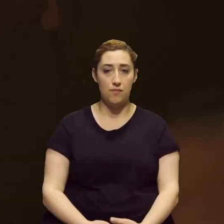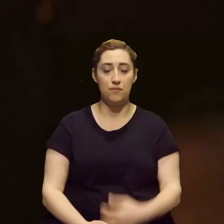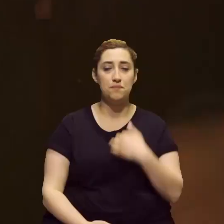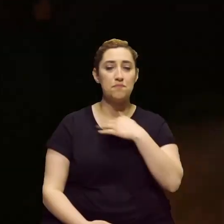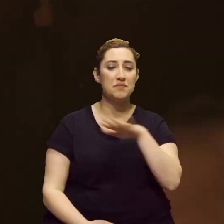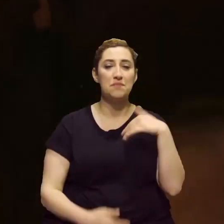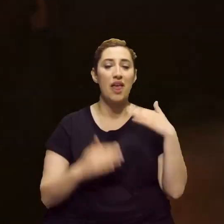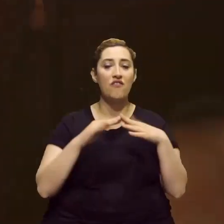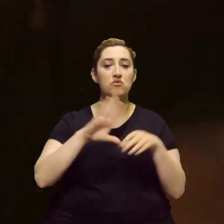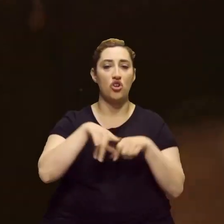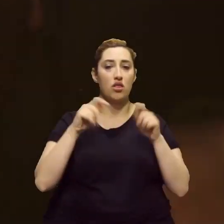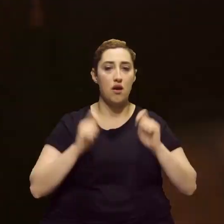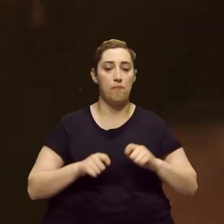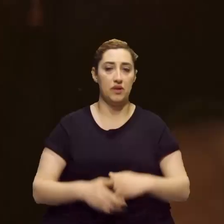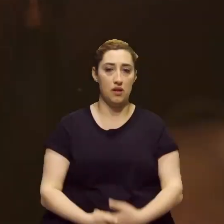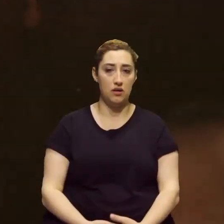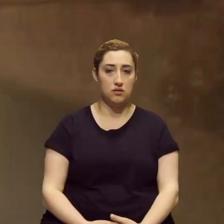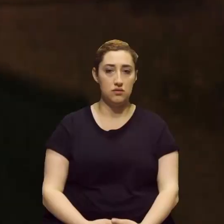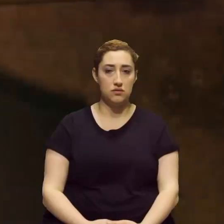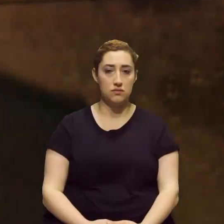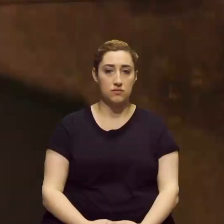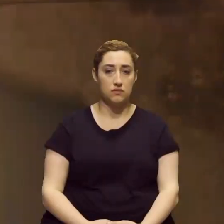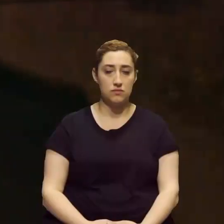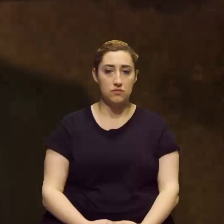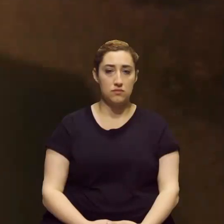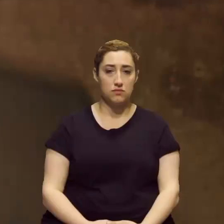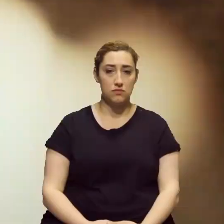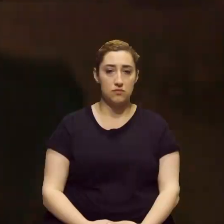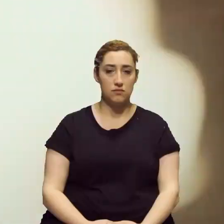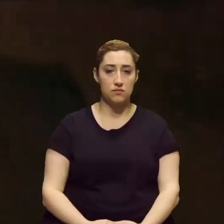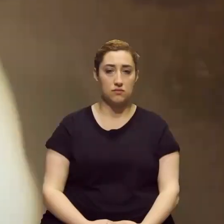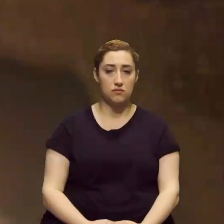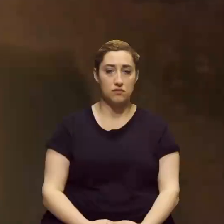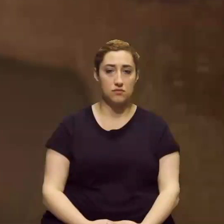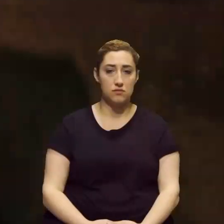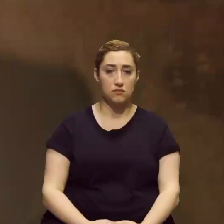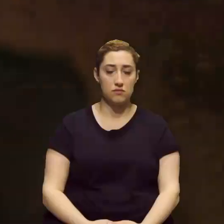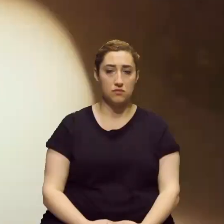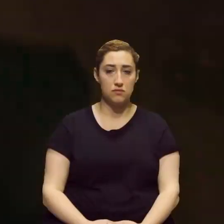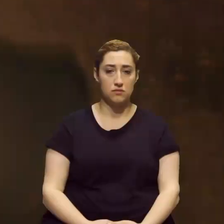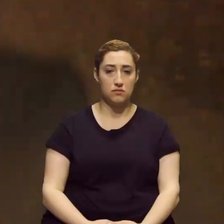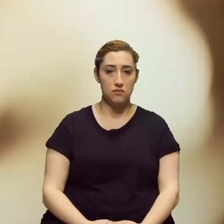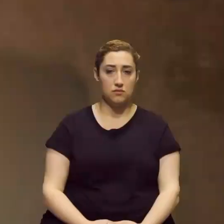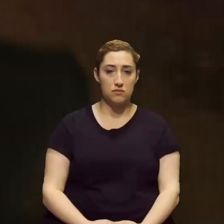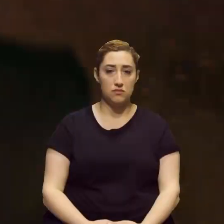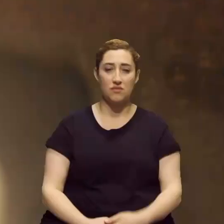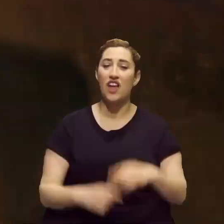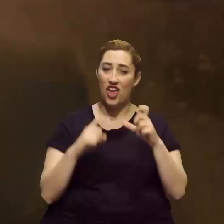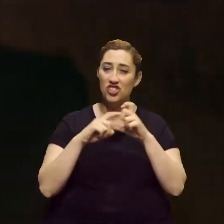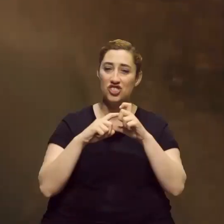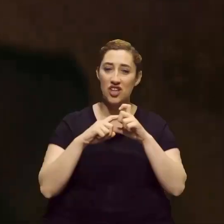Bizim evimizi çaldılar. Ejder orta parmağındaki kardeşlik teşkilatını simgeleyen yüzüğü çıkardı.